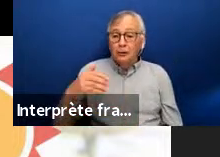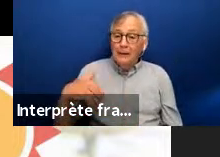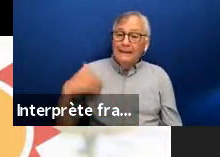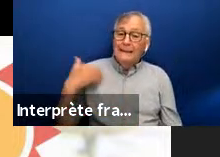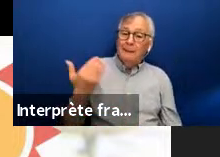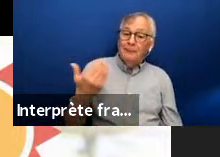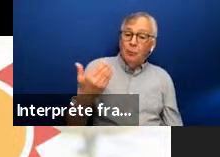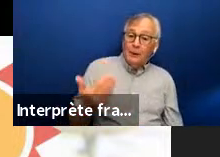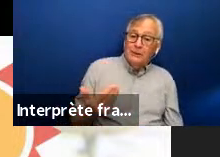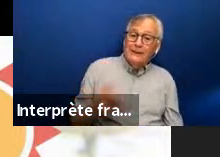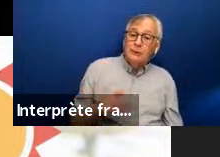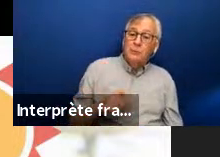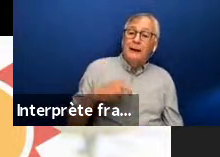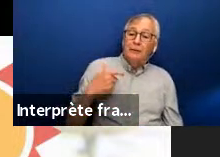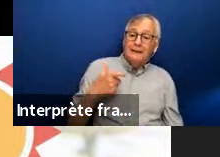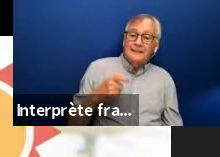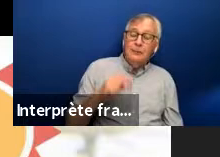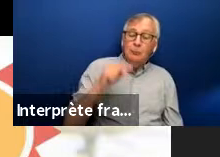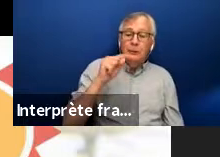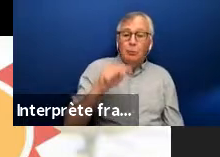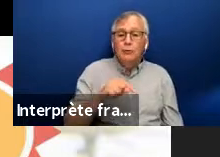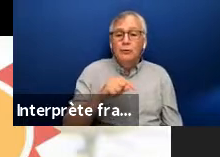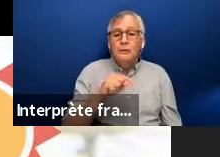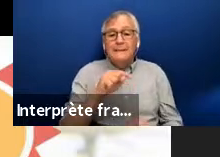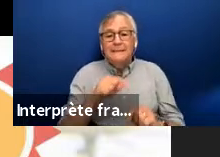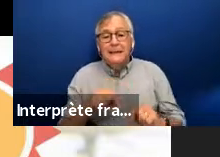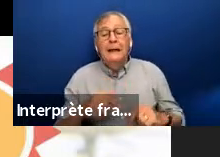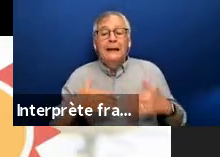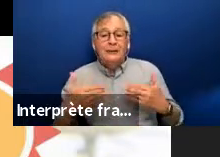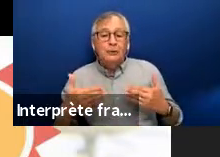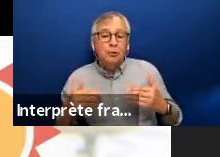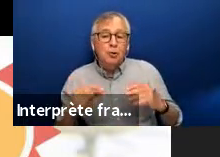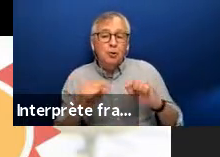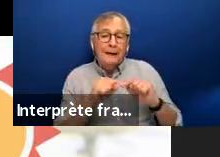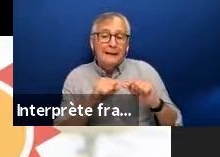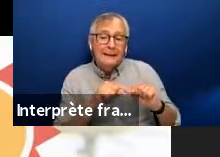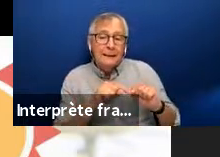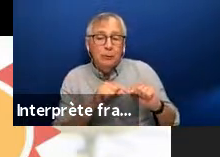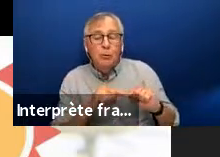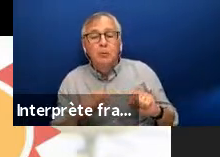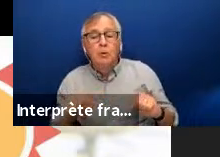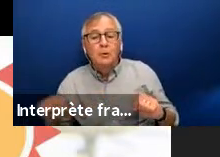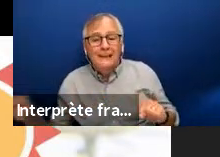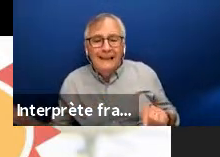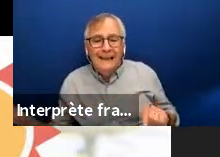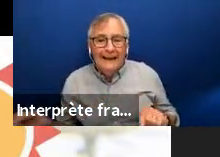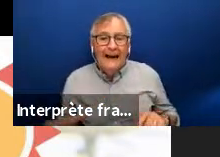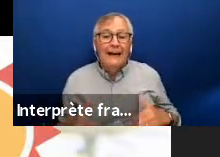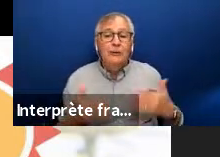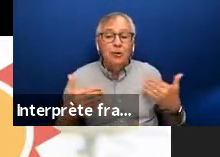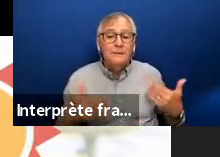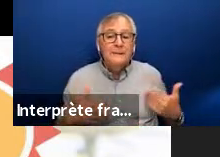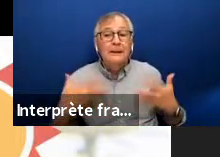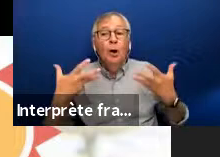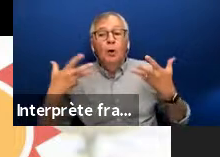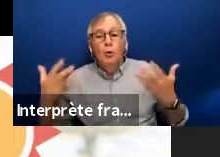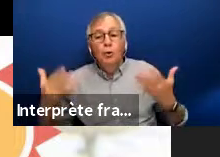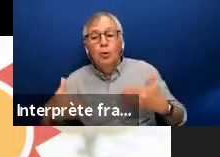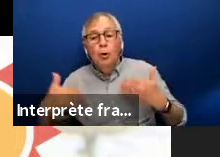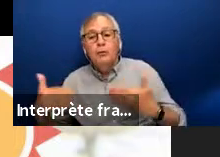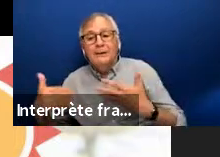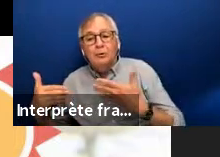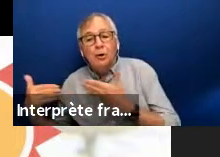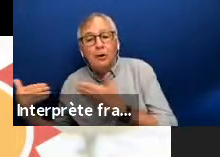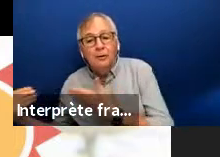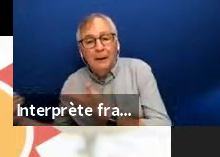Mais lorsqu'un interprète doit le traduire en français, lui doit utiliser la structure du français beaucoup plus linéaire de dire «